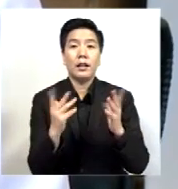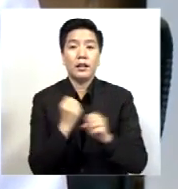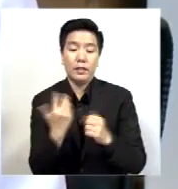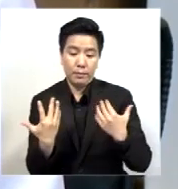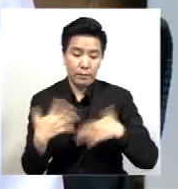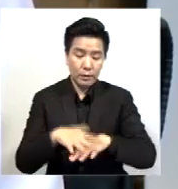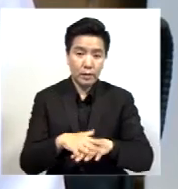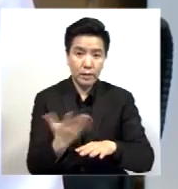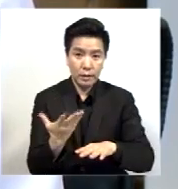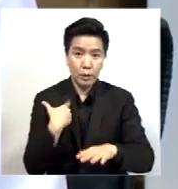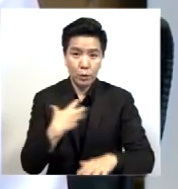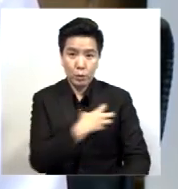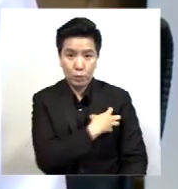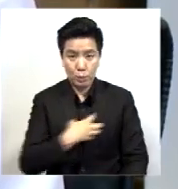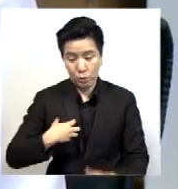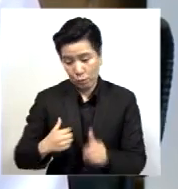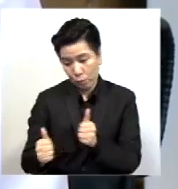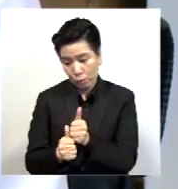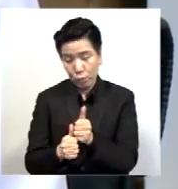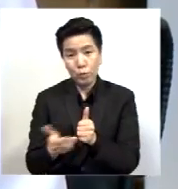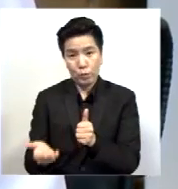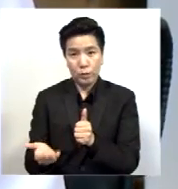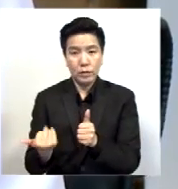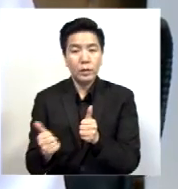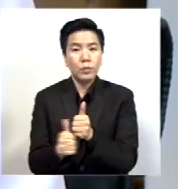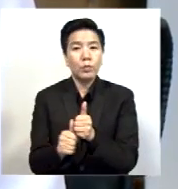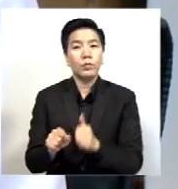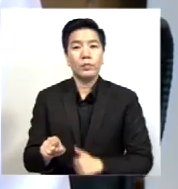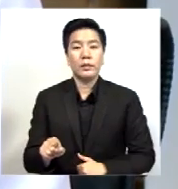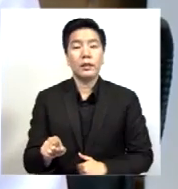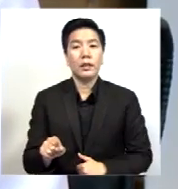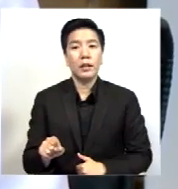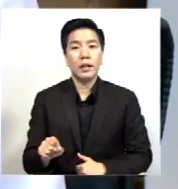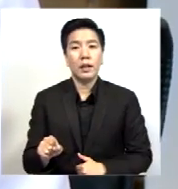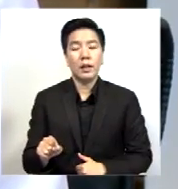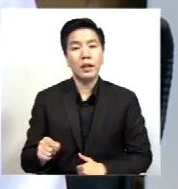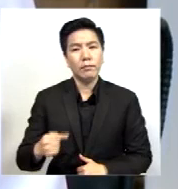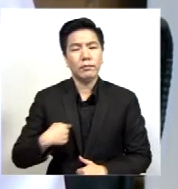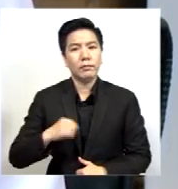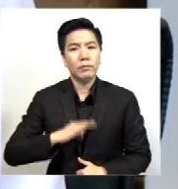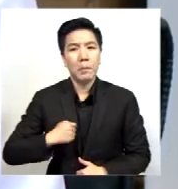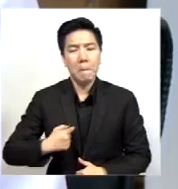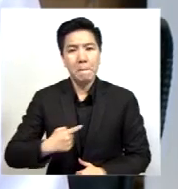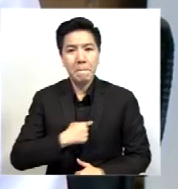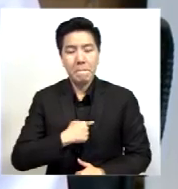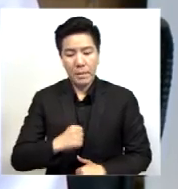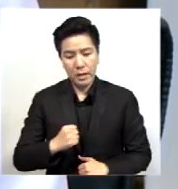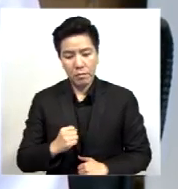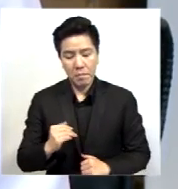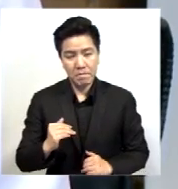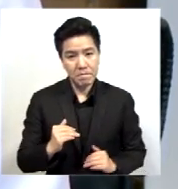งานที่ดีของท่านอุปทูตหยางซินคนที่ทำให้เรามั่นใจขึ้นมาในระดับที่สูงมากว่